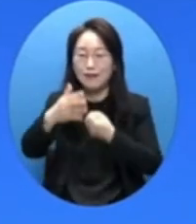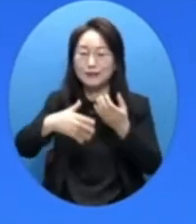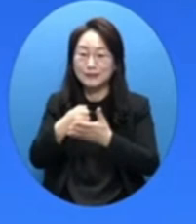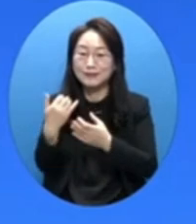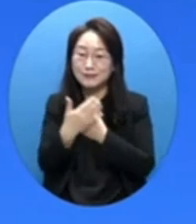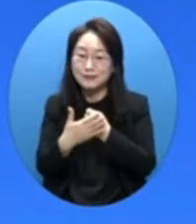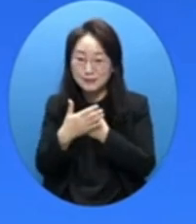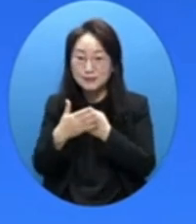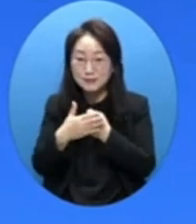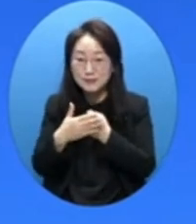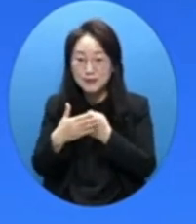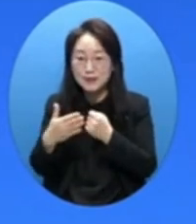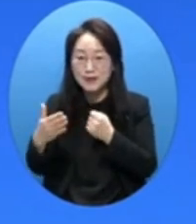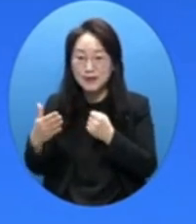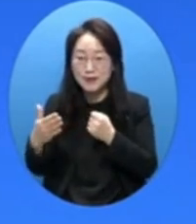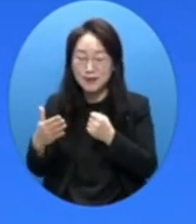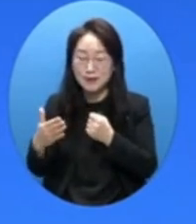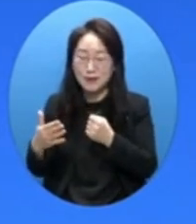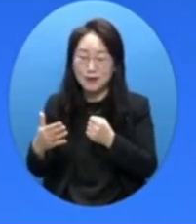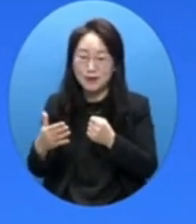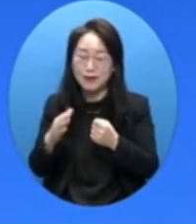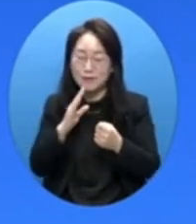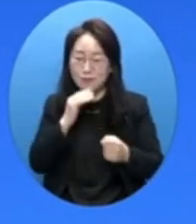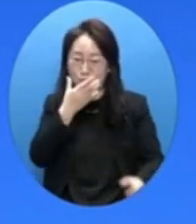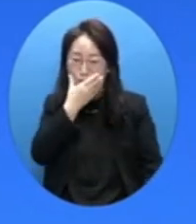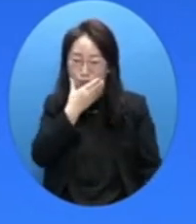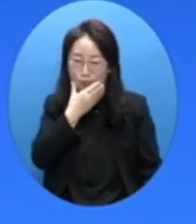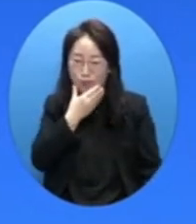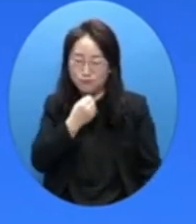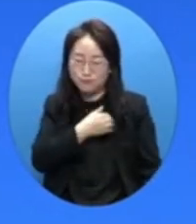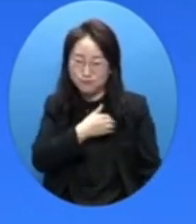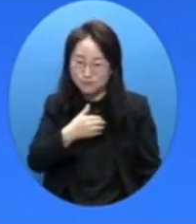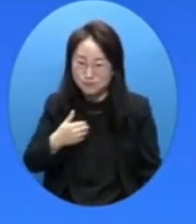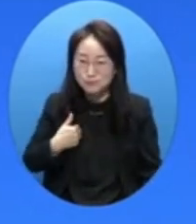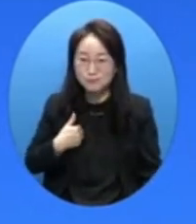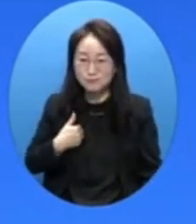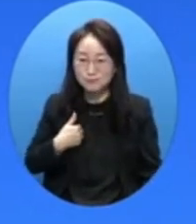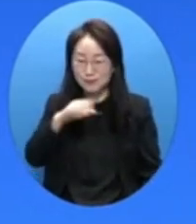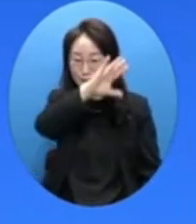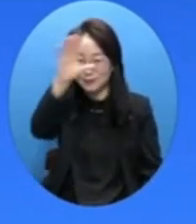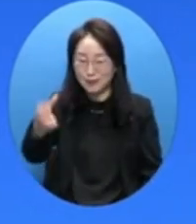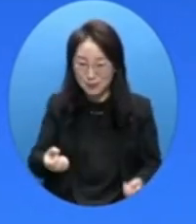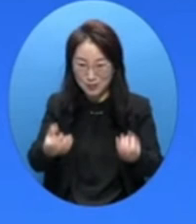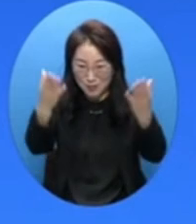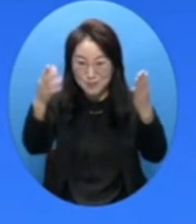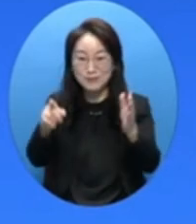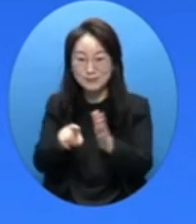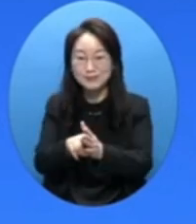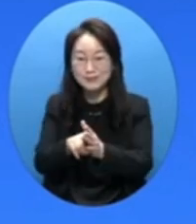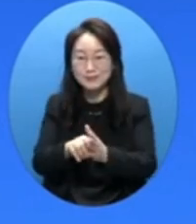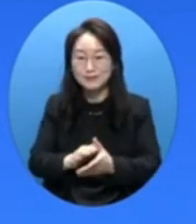은혜로 풍성한 복된 성전자들이 된 줄로 믿습니다